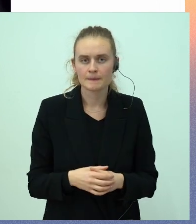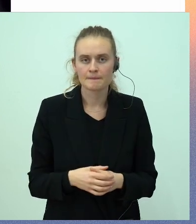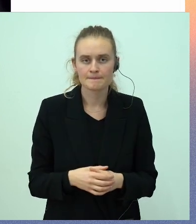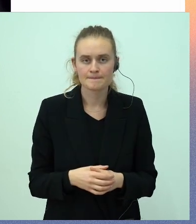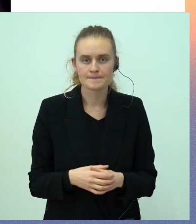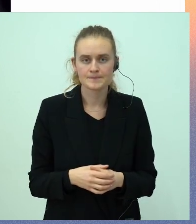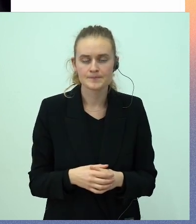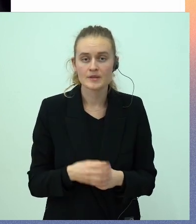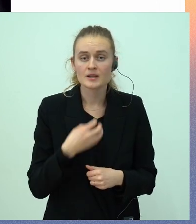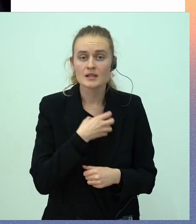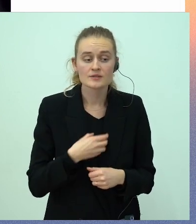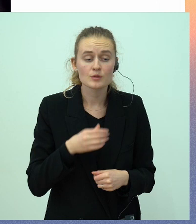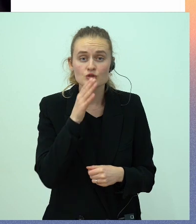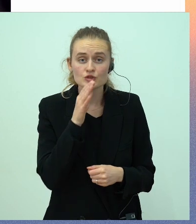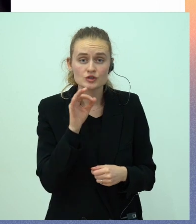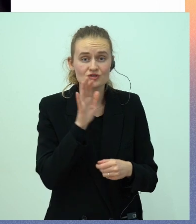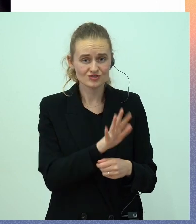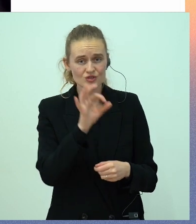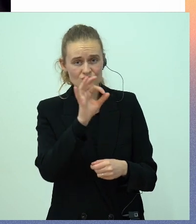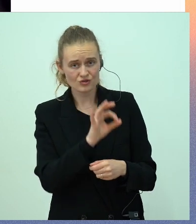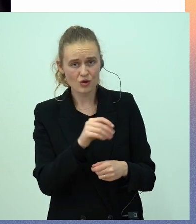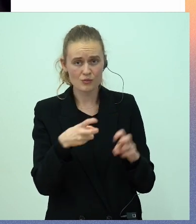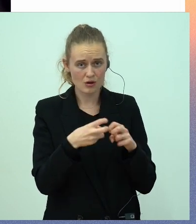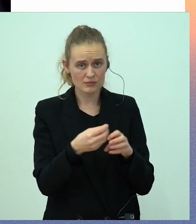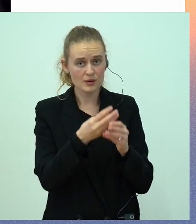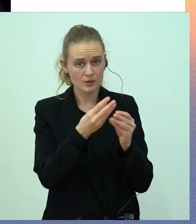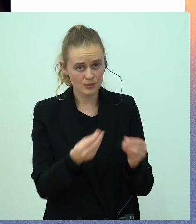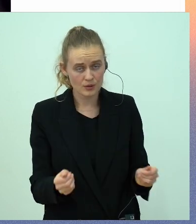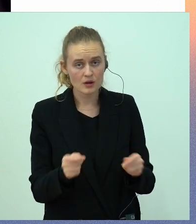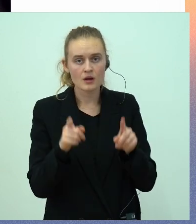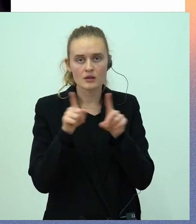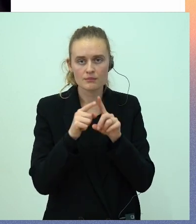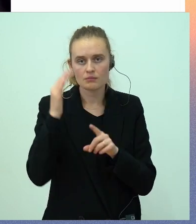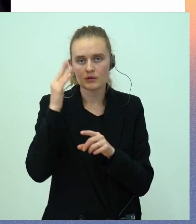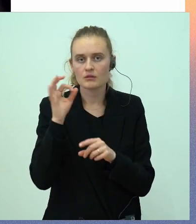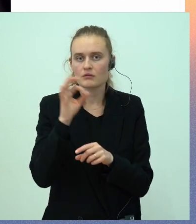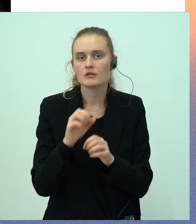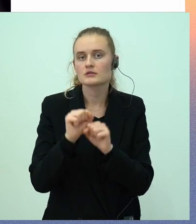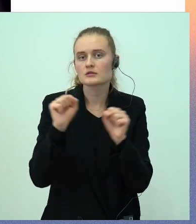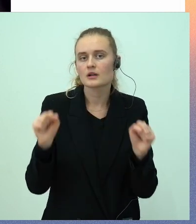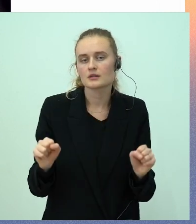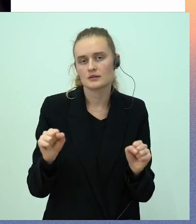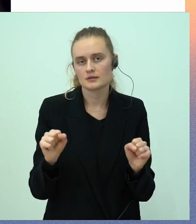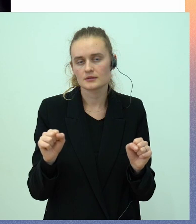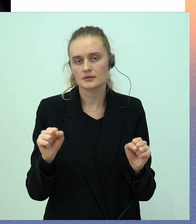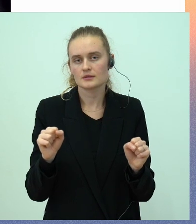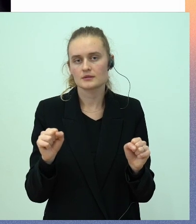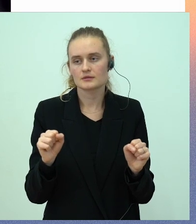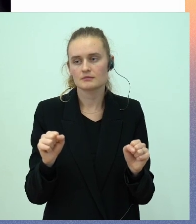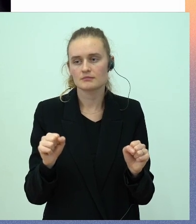svarbu ne tik kovoti su antisemitizmu, bet ir pagalvoti apie strategiją kovoti su antisemitizmu, kuri būtų